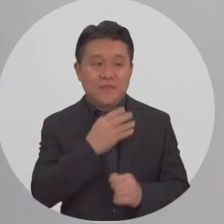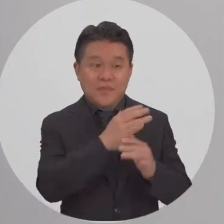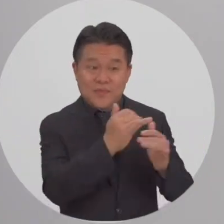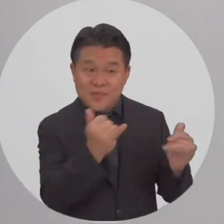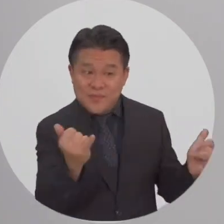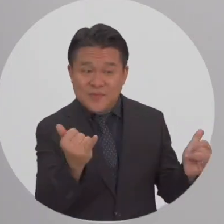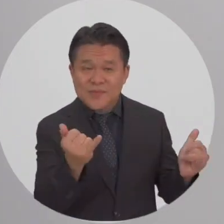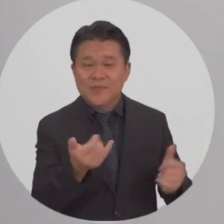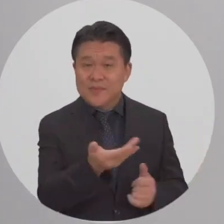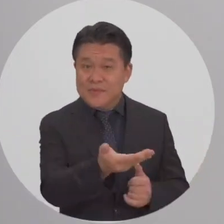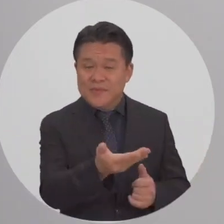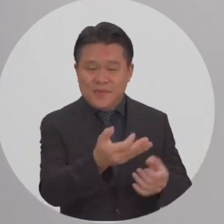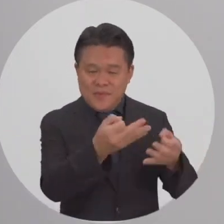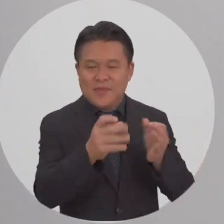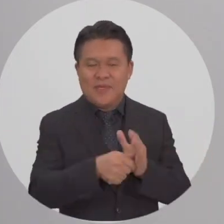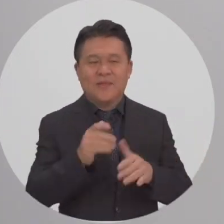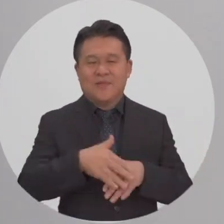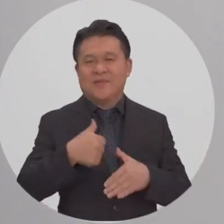노인분들에게